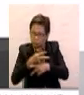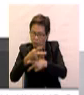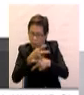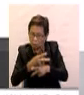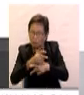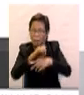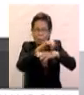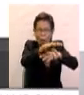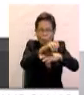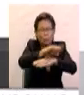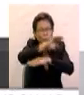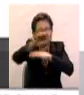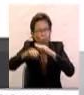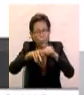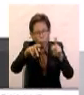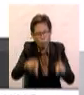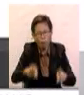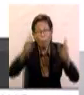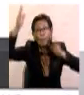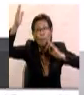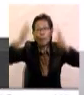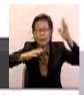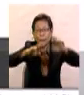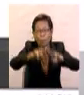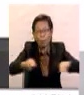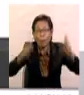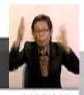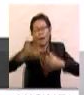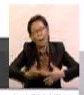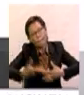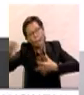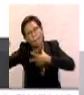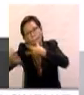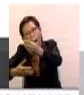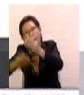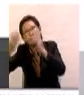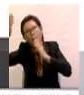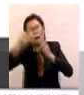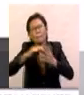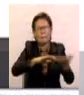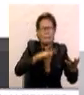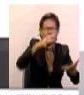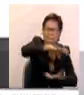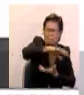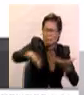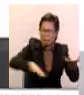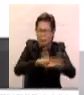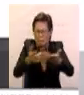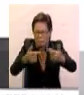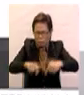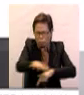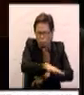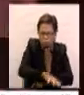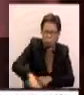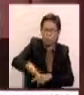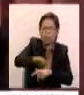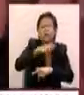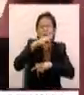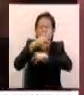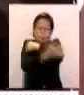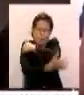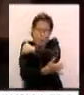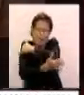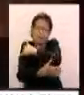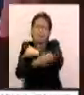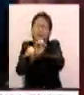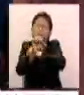dan menasihatkan semua penuntut Malaysia agar kembali ke tanah air. Pergolakan berlaku di sekitar Khartoum membabitkan